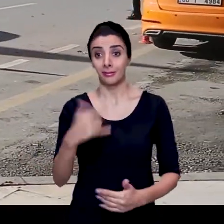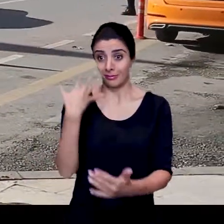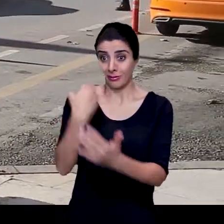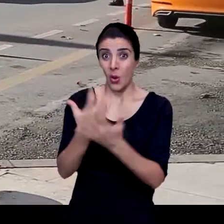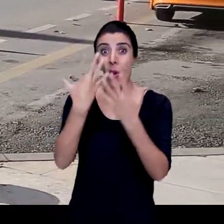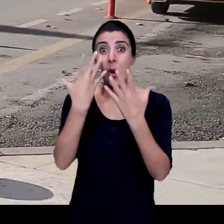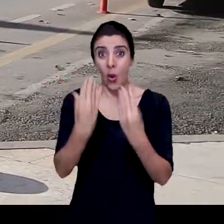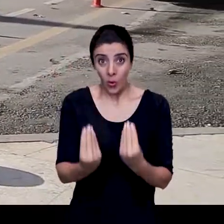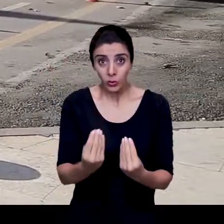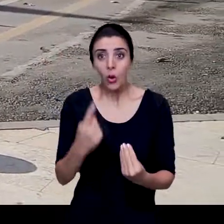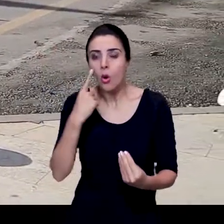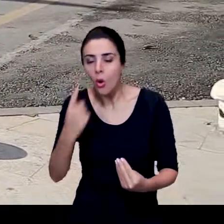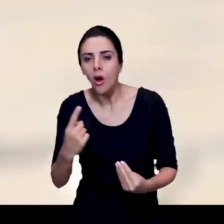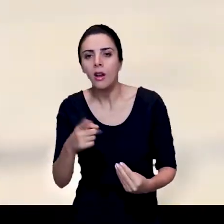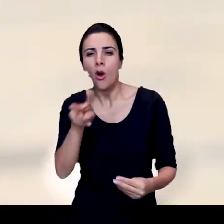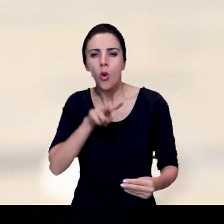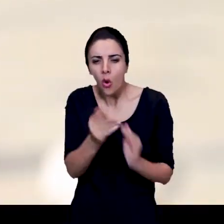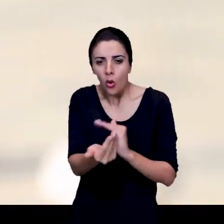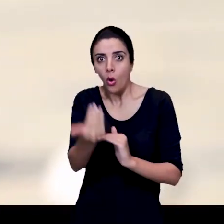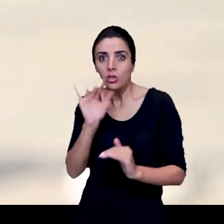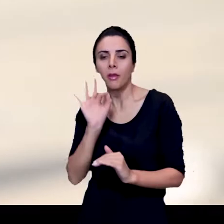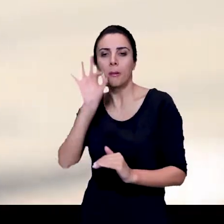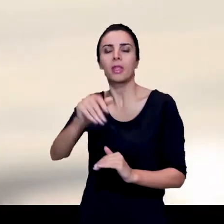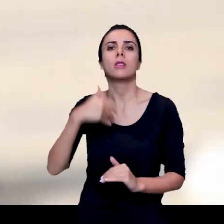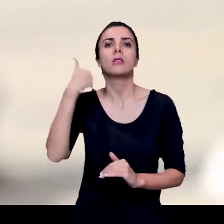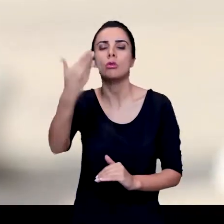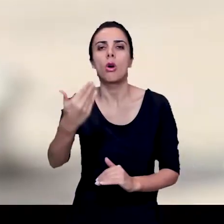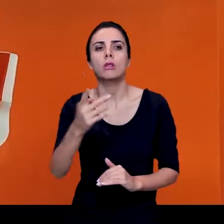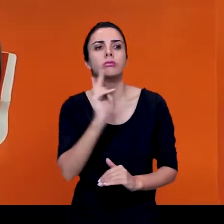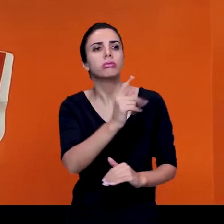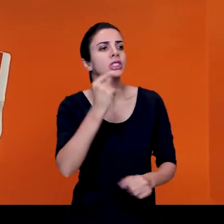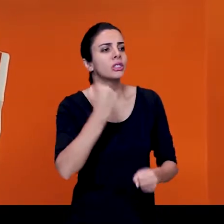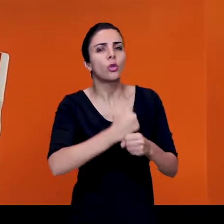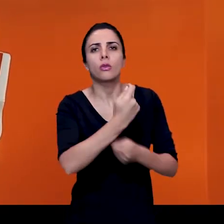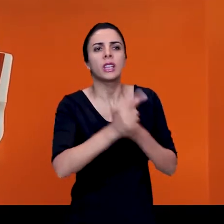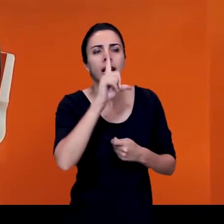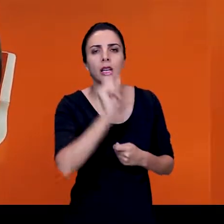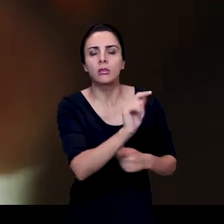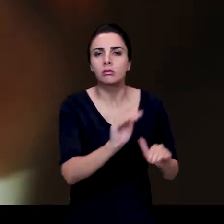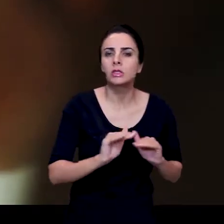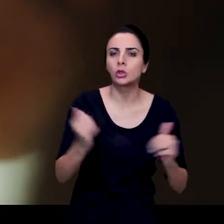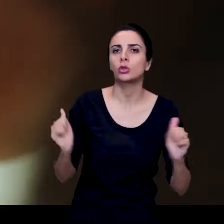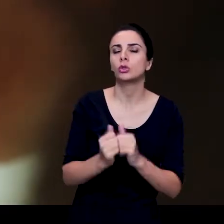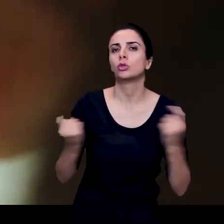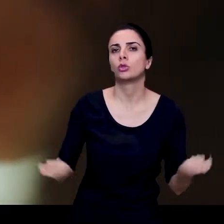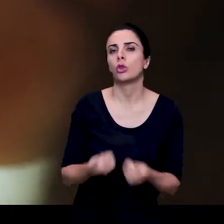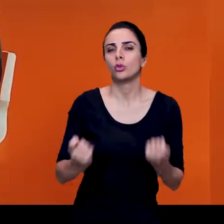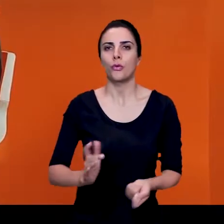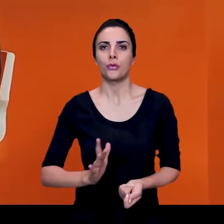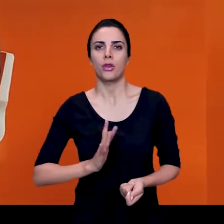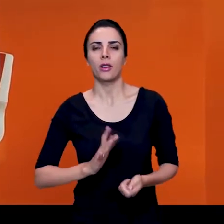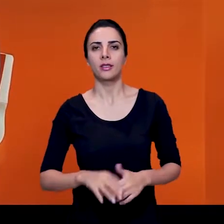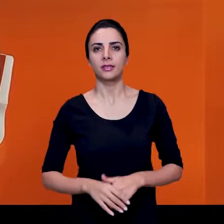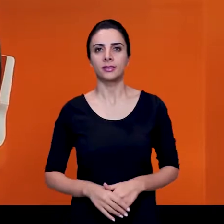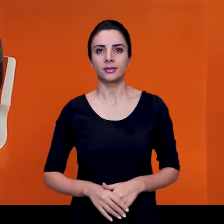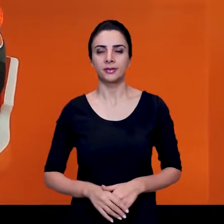Bu talep formunu ileten yolculara seyahatleri öncesi ve sonrasında Turuncu Masa hizmet noktasındaki personel tarafından destek olunması